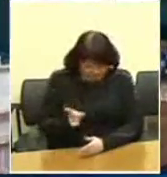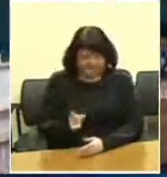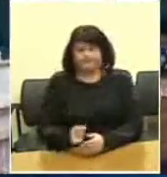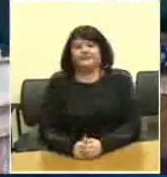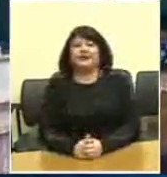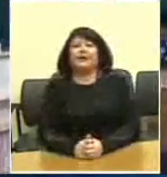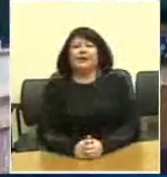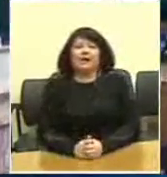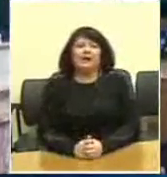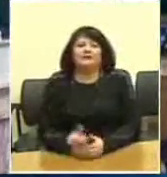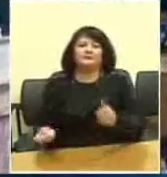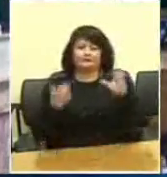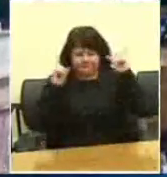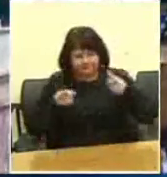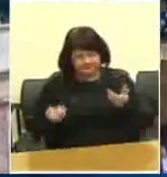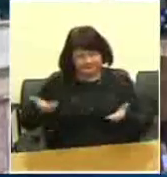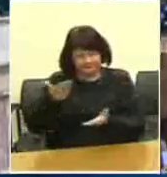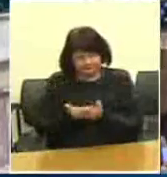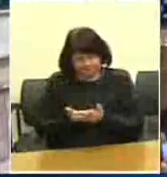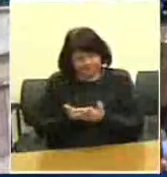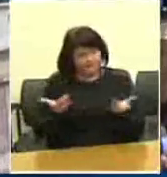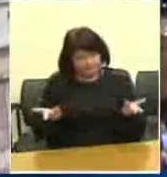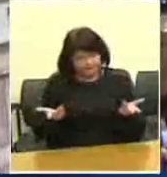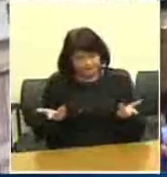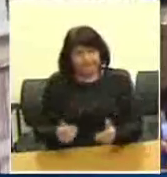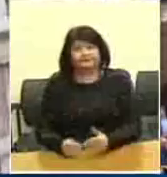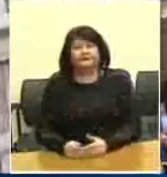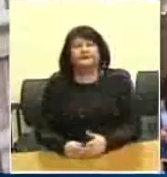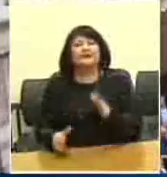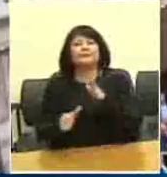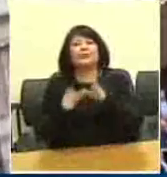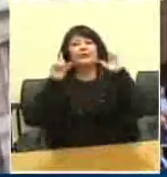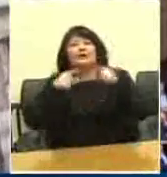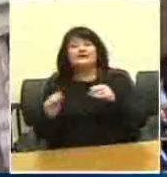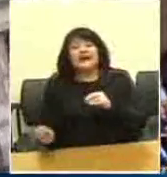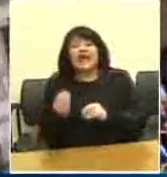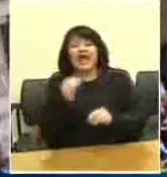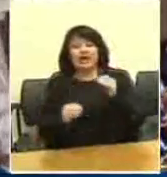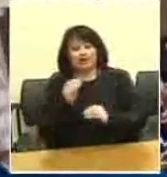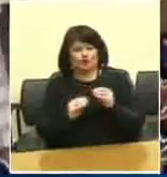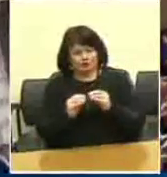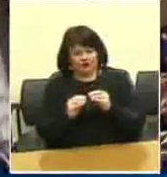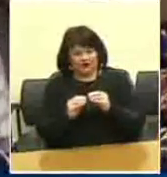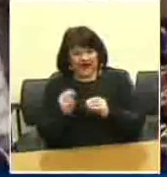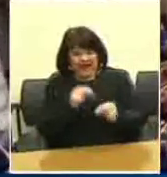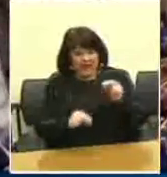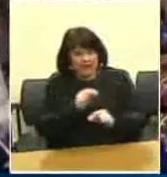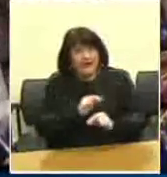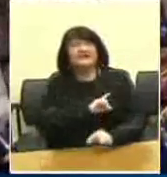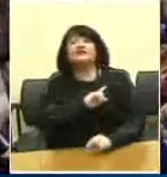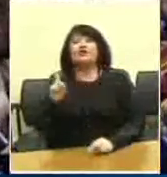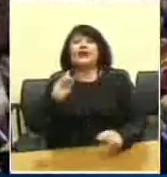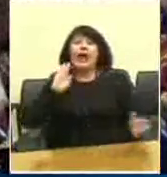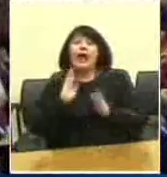Η Νέα Δημοκρατία καταθέτει την πρόταση για εκλογή Προέδρου της Δημοκρατίας χωρίς μεσολάβηση εκλογών,